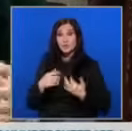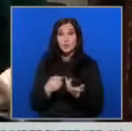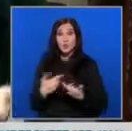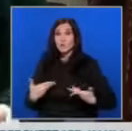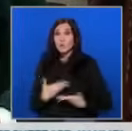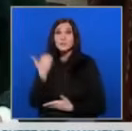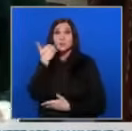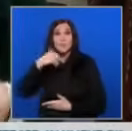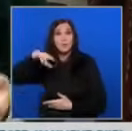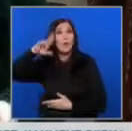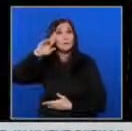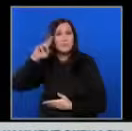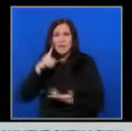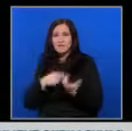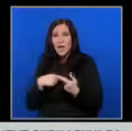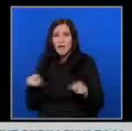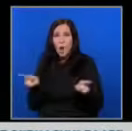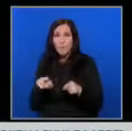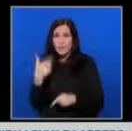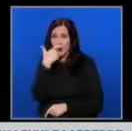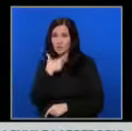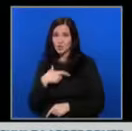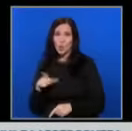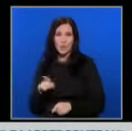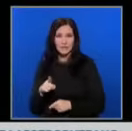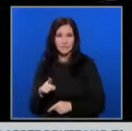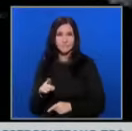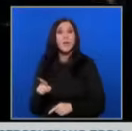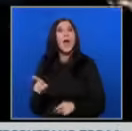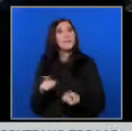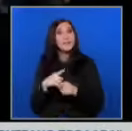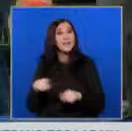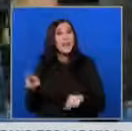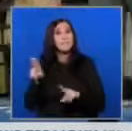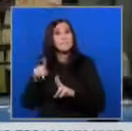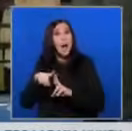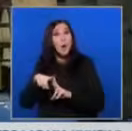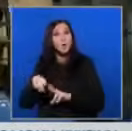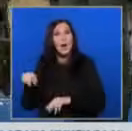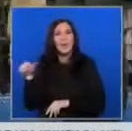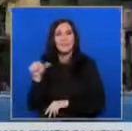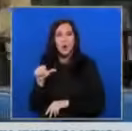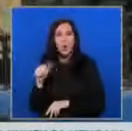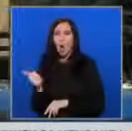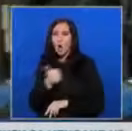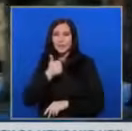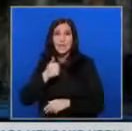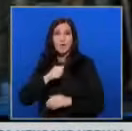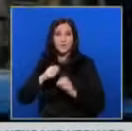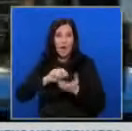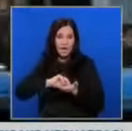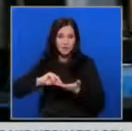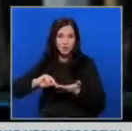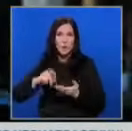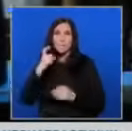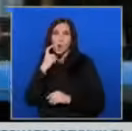за доброто изпълнение на всеки оперен солист. Диригент беше Пауло Андреоли, оригиналната режисура е на Бойко